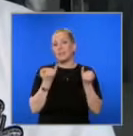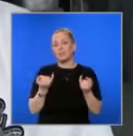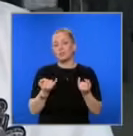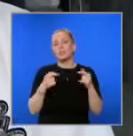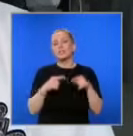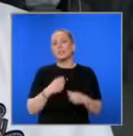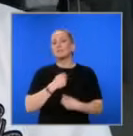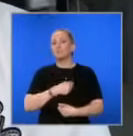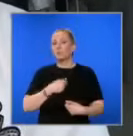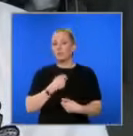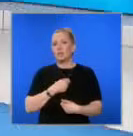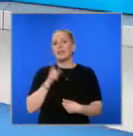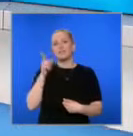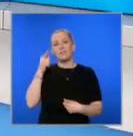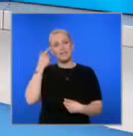начин, ще стане в Тайланд.